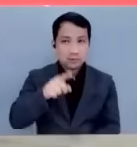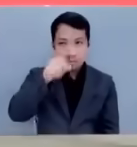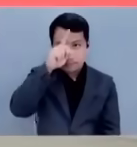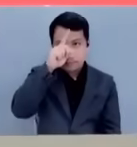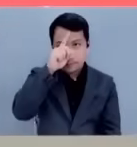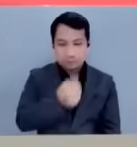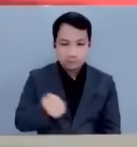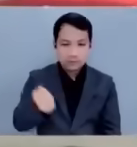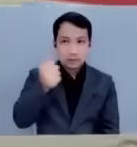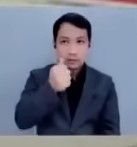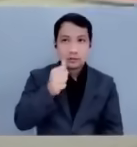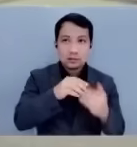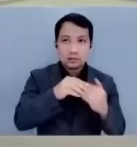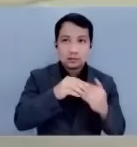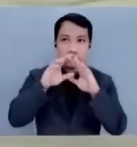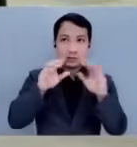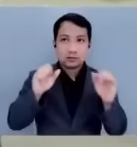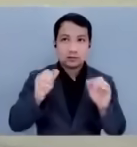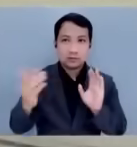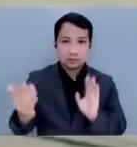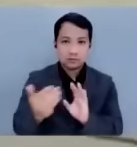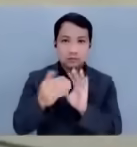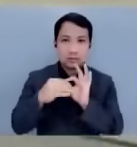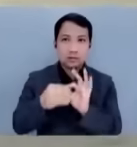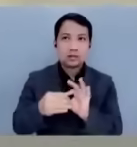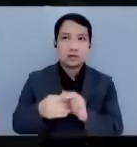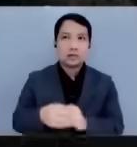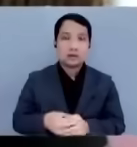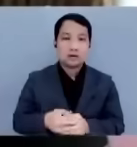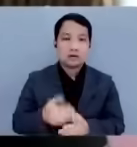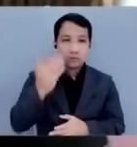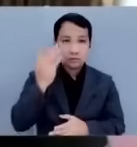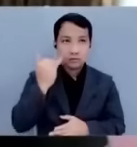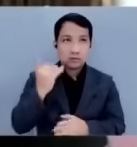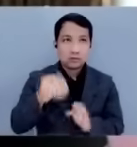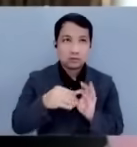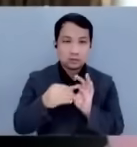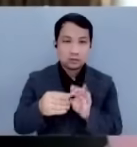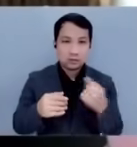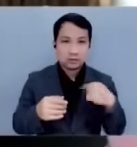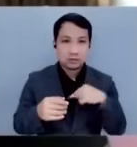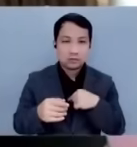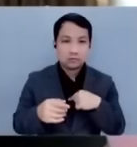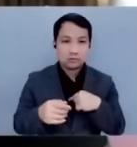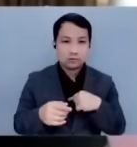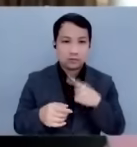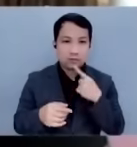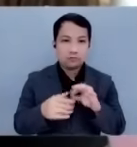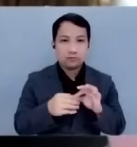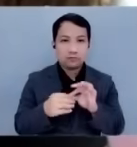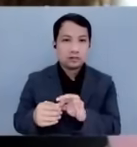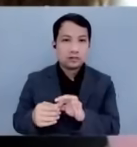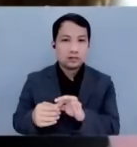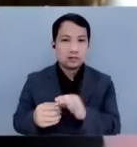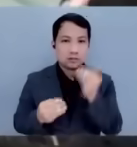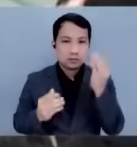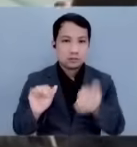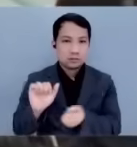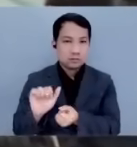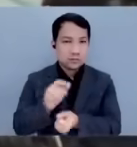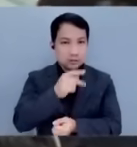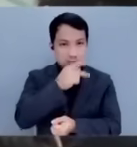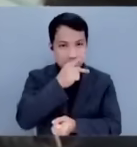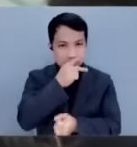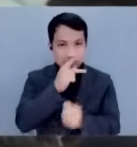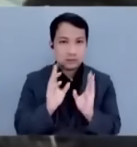Olaf Scholz ang sumalubong sa kanya. Matapos ang pagpupugay, dumiretso ang dalawa sa isang tete-a-tete o private meeting